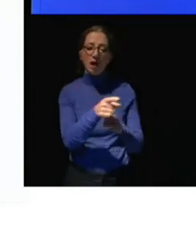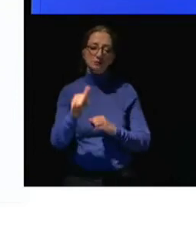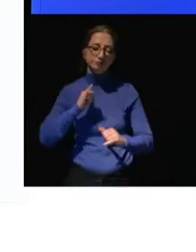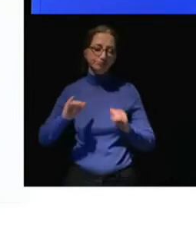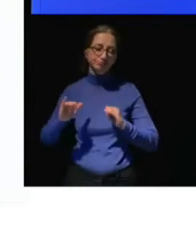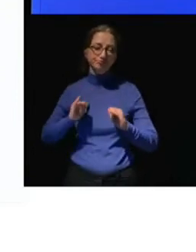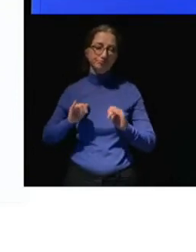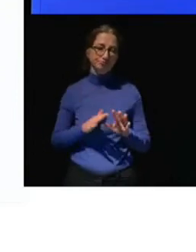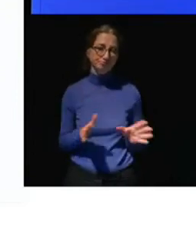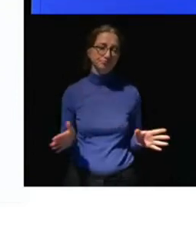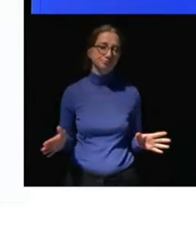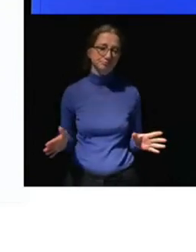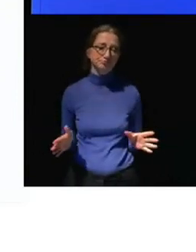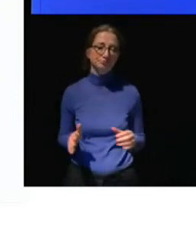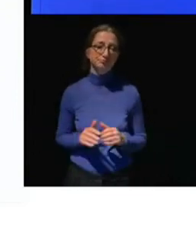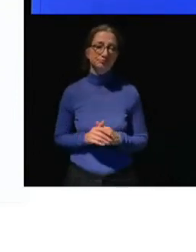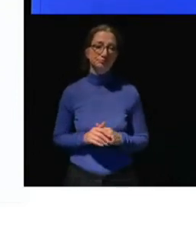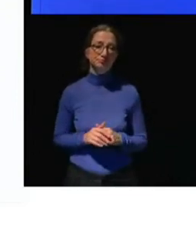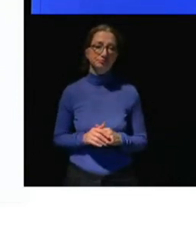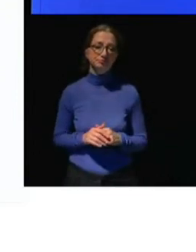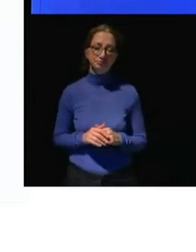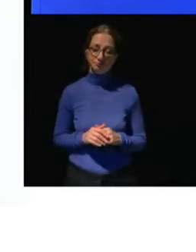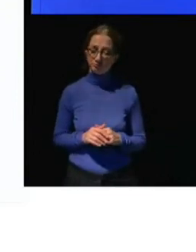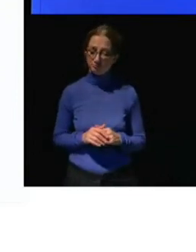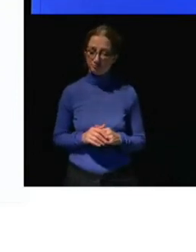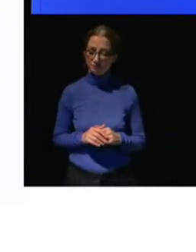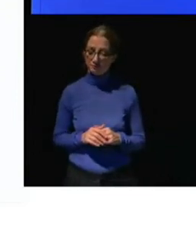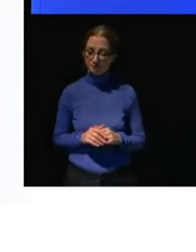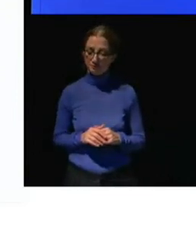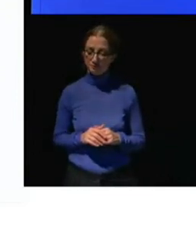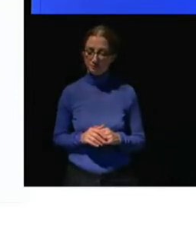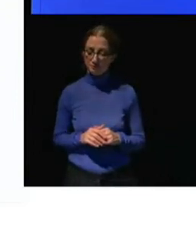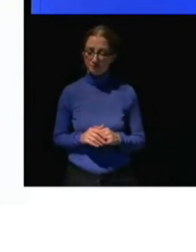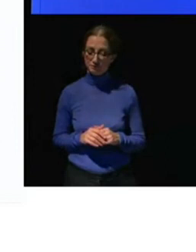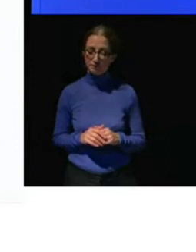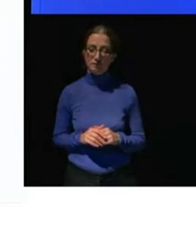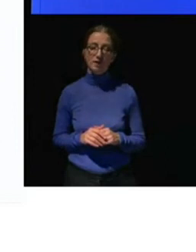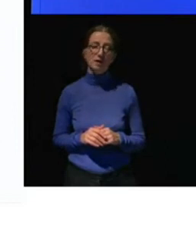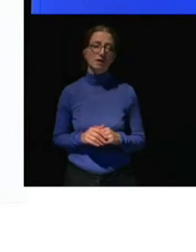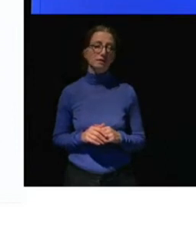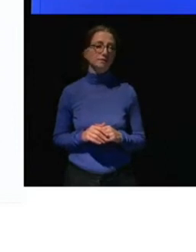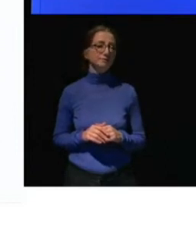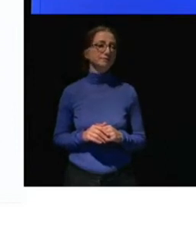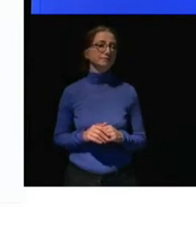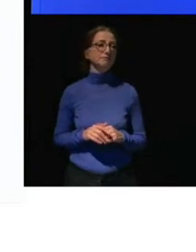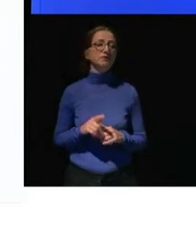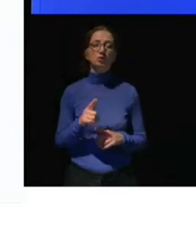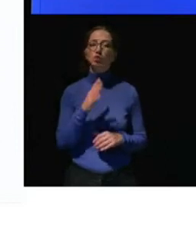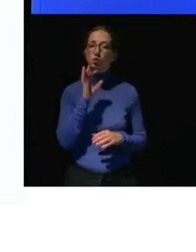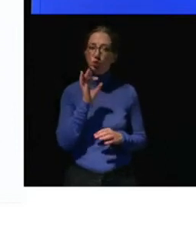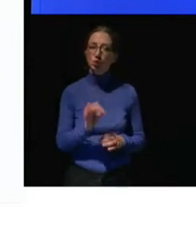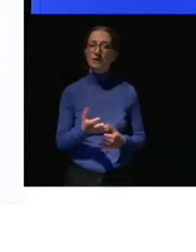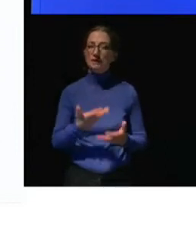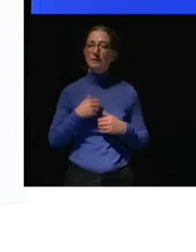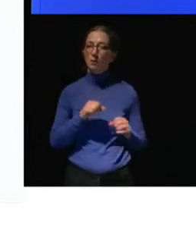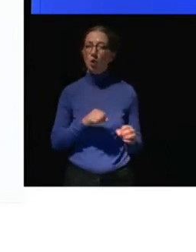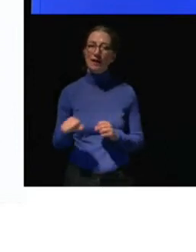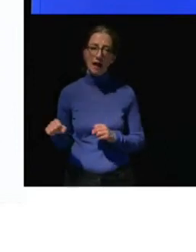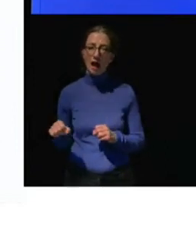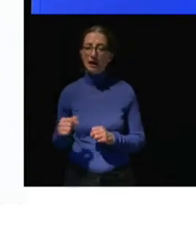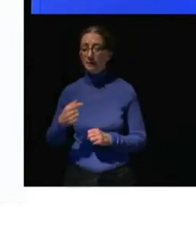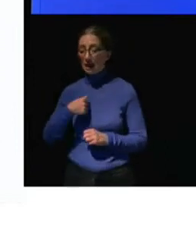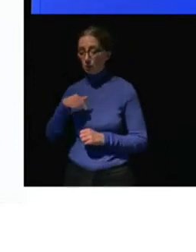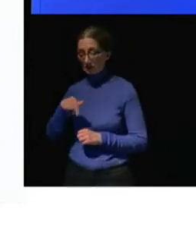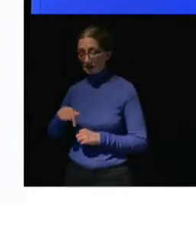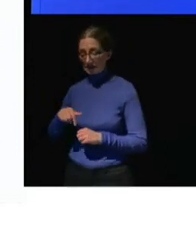kommuniziert gekriegt haben. Und es eröffnet auf jeden Fall Möglichkeiten, da genauer hinzugucken und